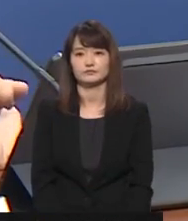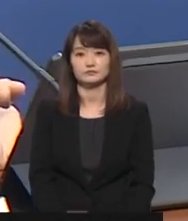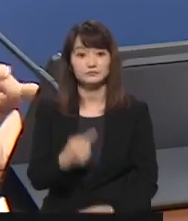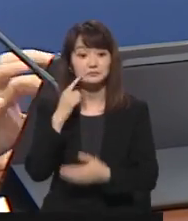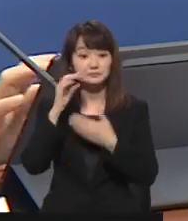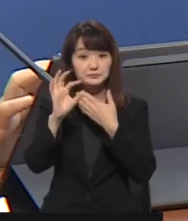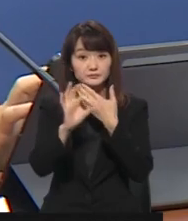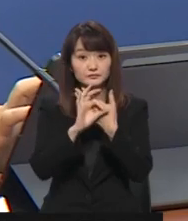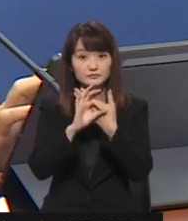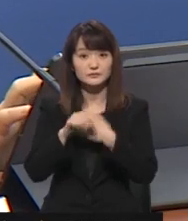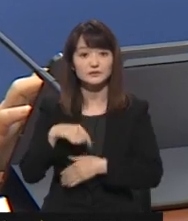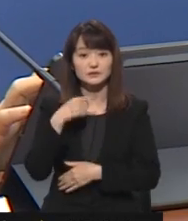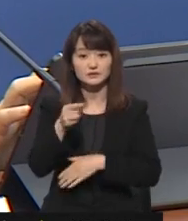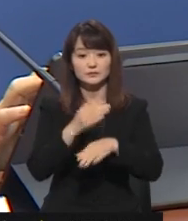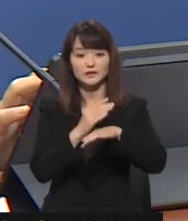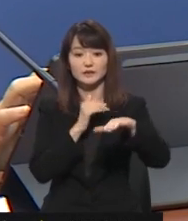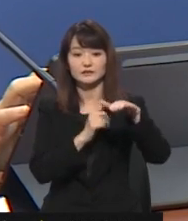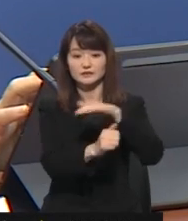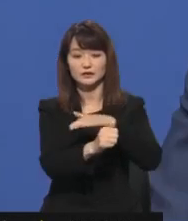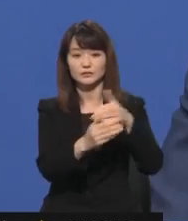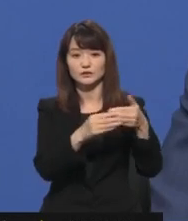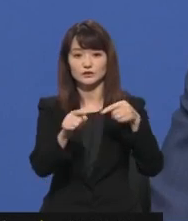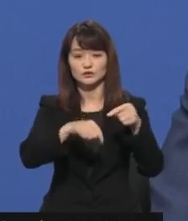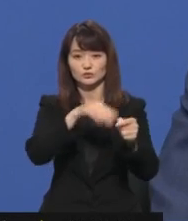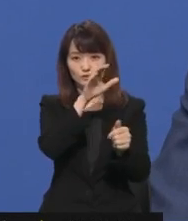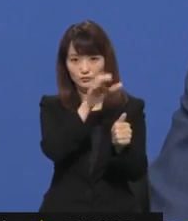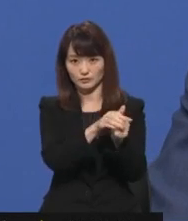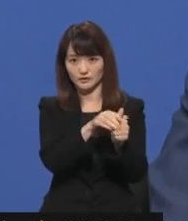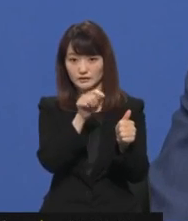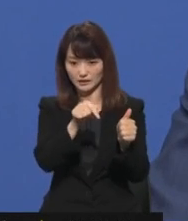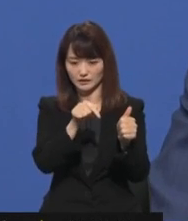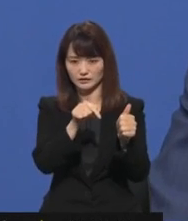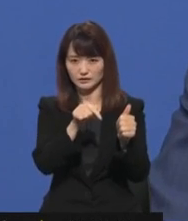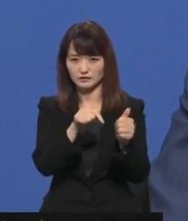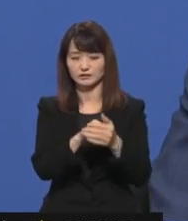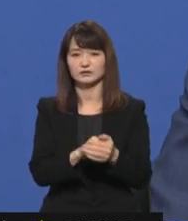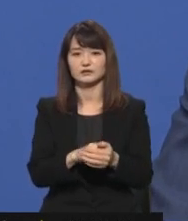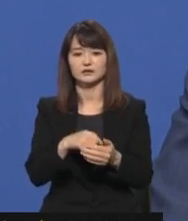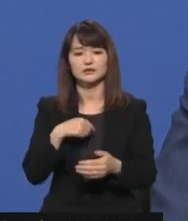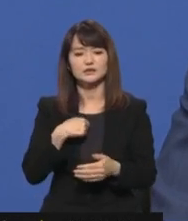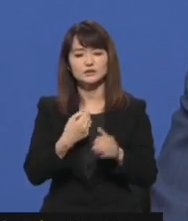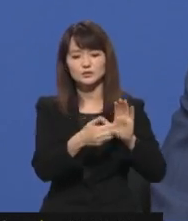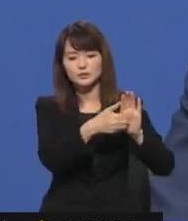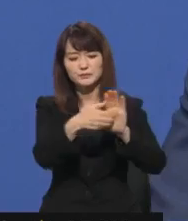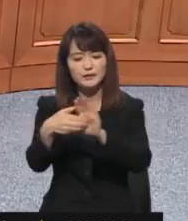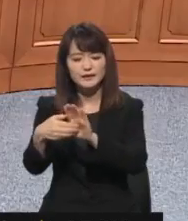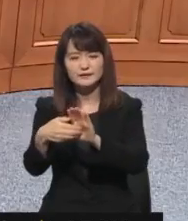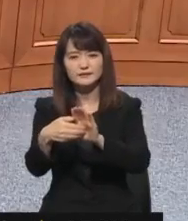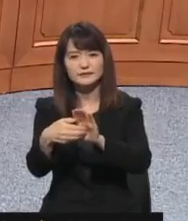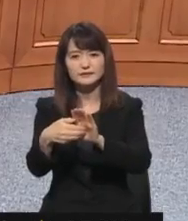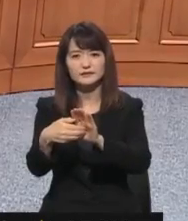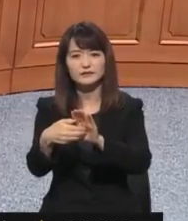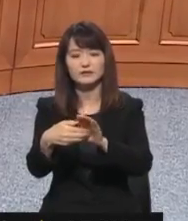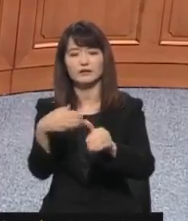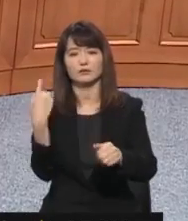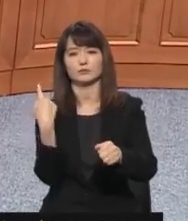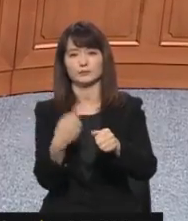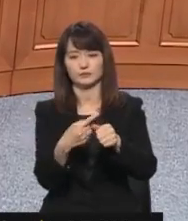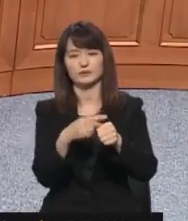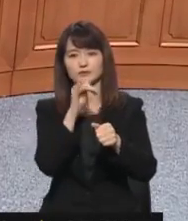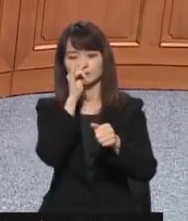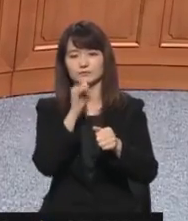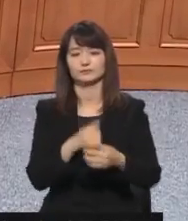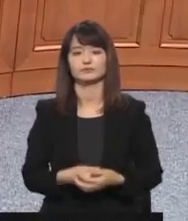차기 지도부 간다면 오히려 또 그 부분도 뭐 때 투 개정 있다 뭐 다 이렇게 또 공격할 가능성이 높거든요 그렇기 때문에